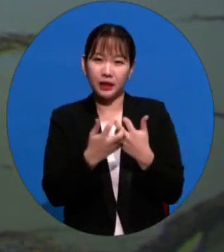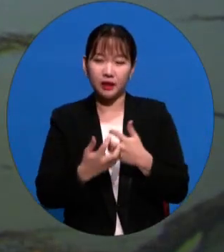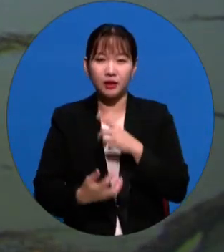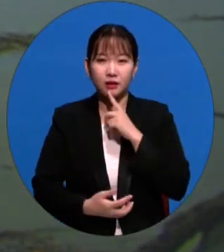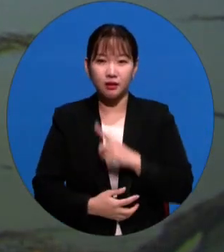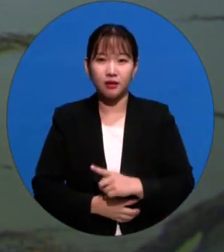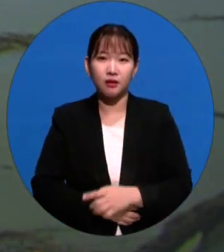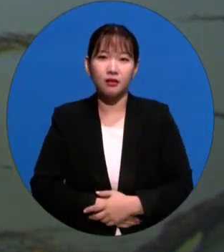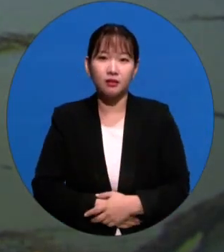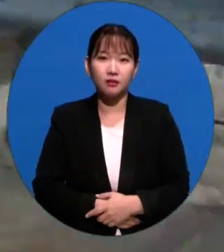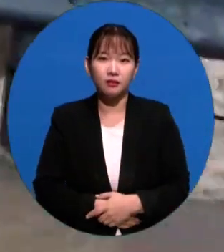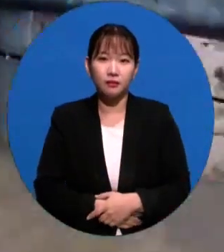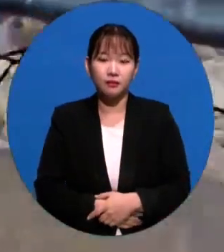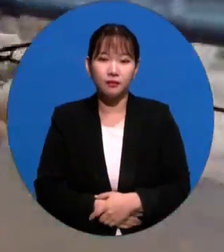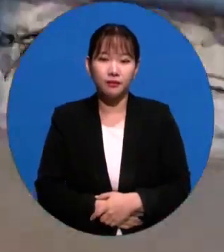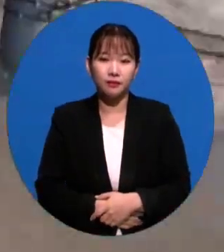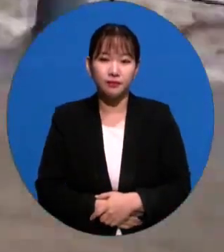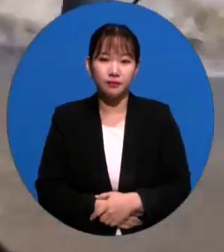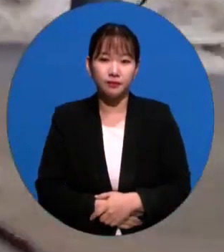기자입니다.